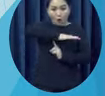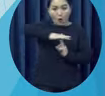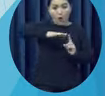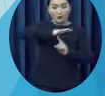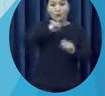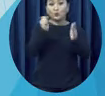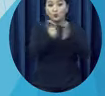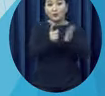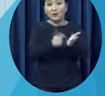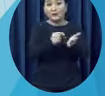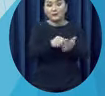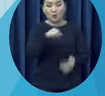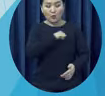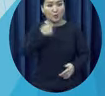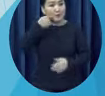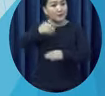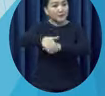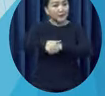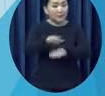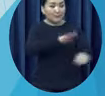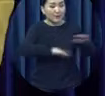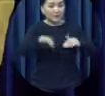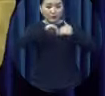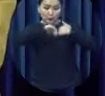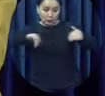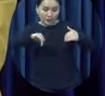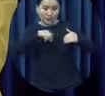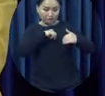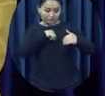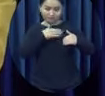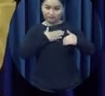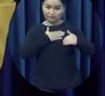нэг болсон байдаг. Өөрийн гэсэн бие даасан байдал, тэ тусгаар байдлаа хадгалах